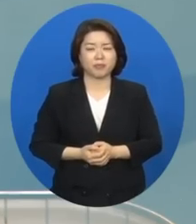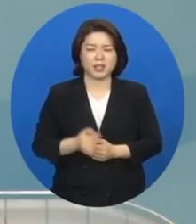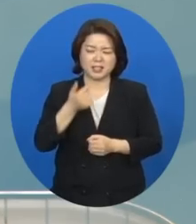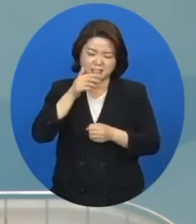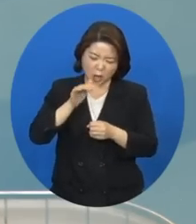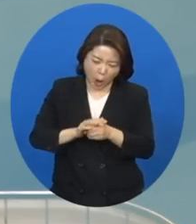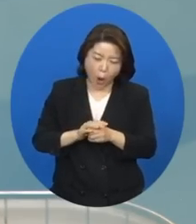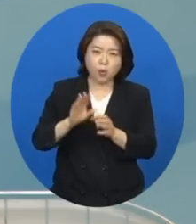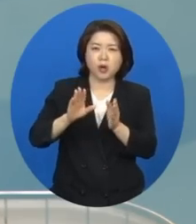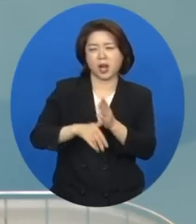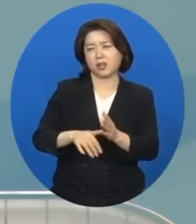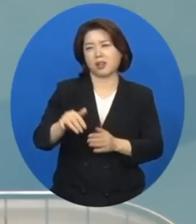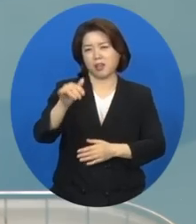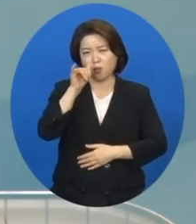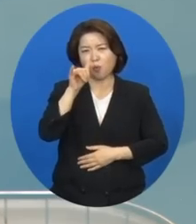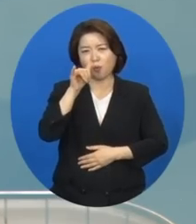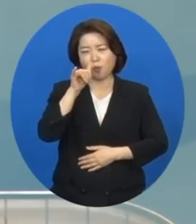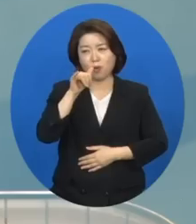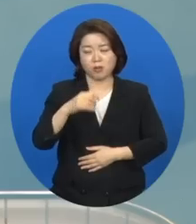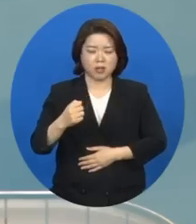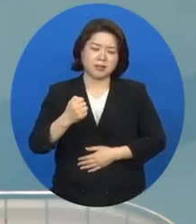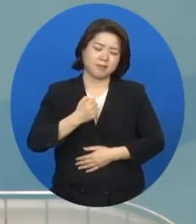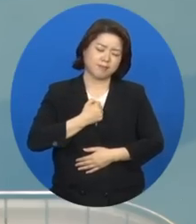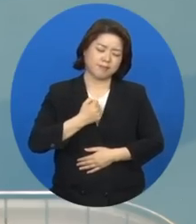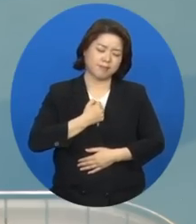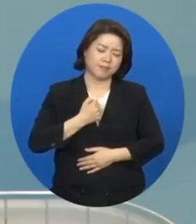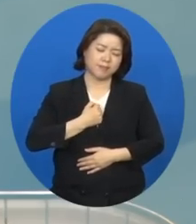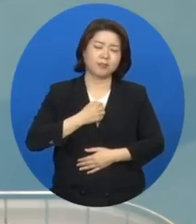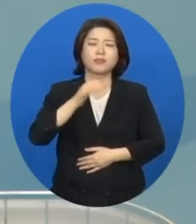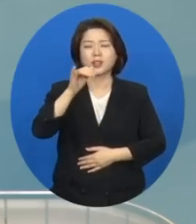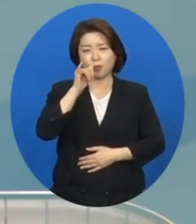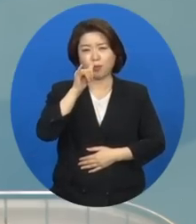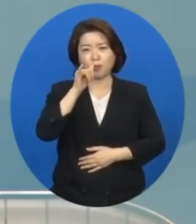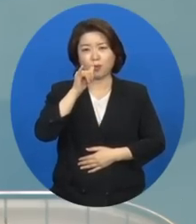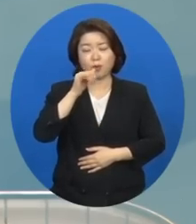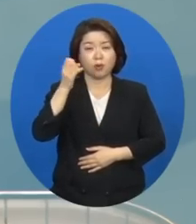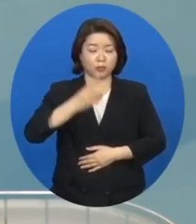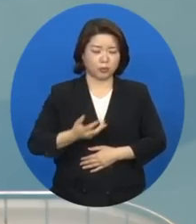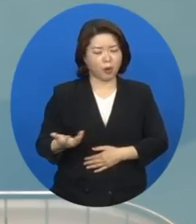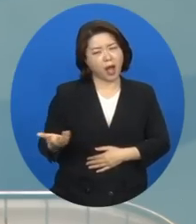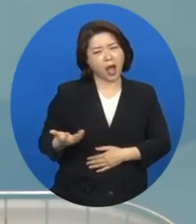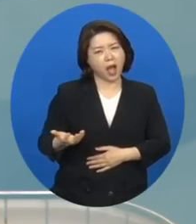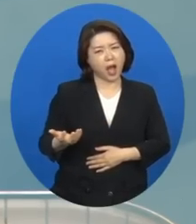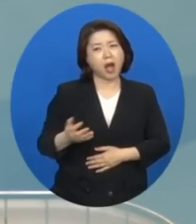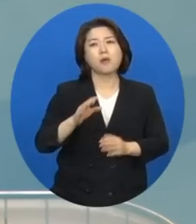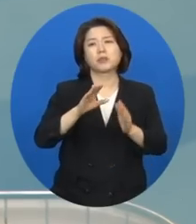억울할 때가 있고 답답할 때가 있고 아플 때가 있잖아요.